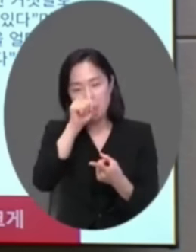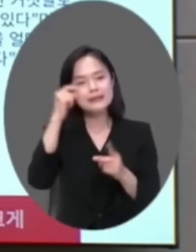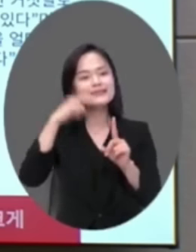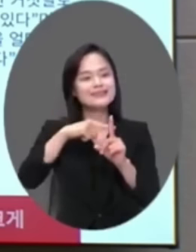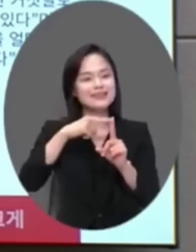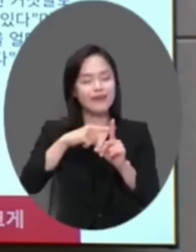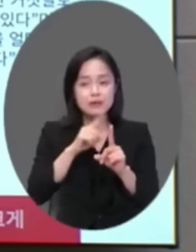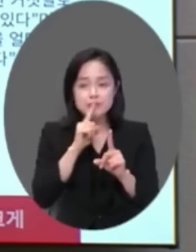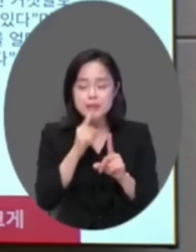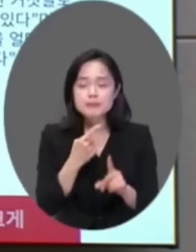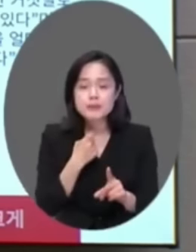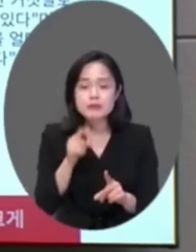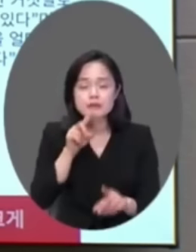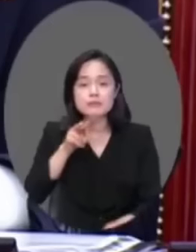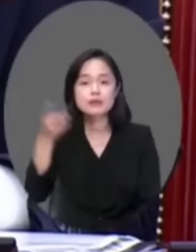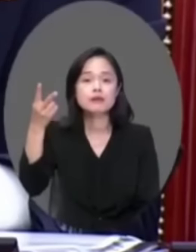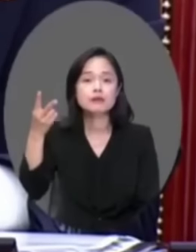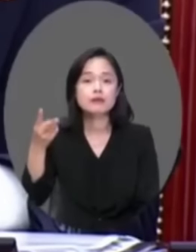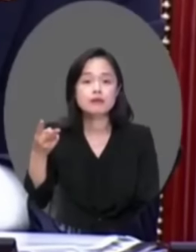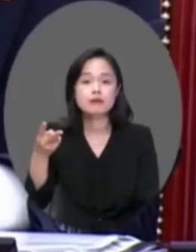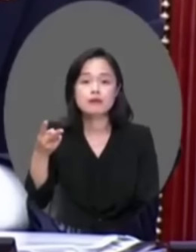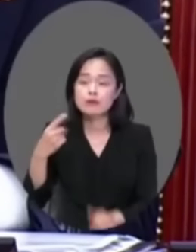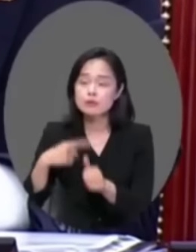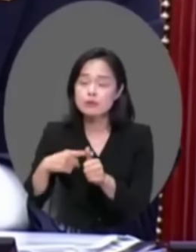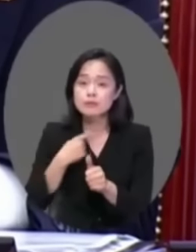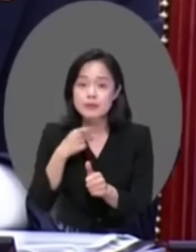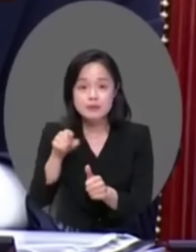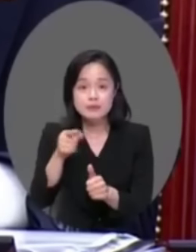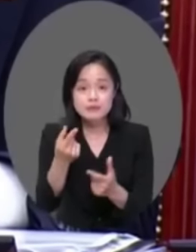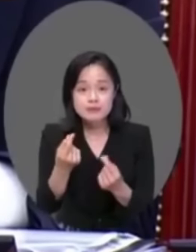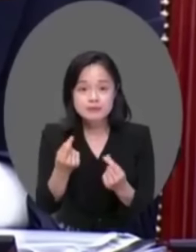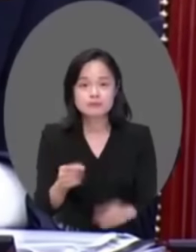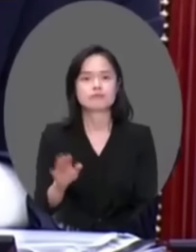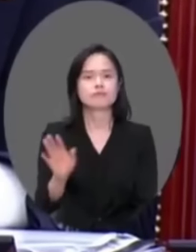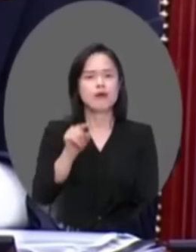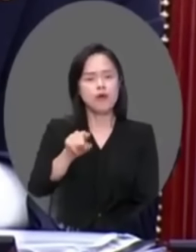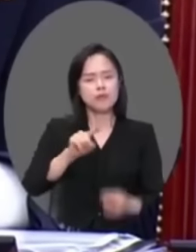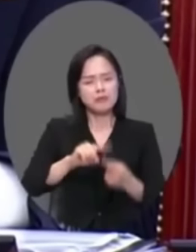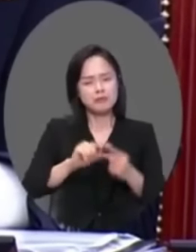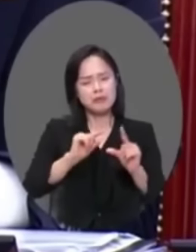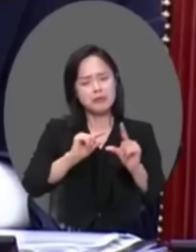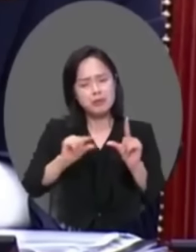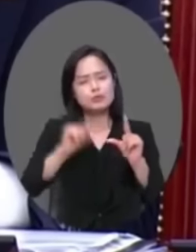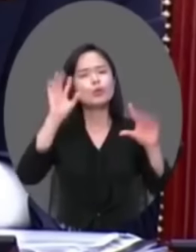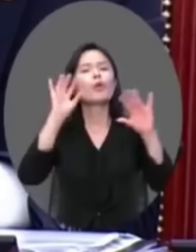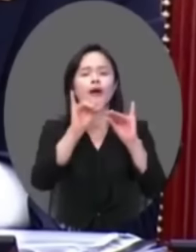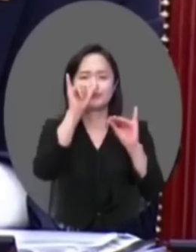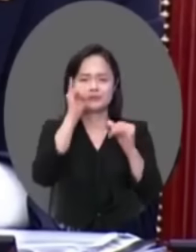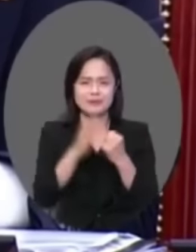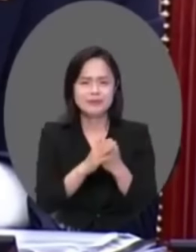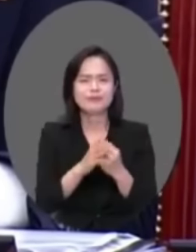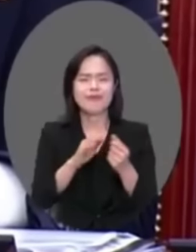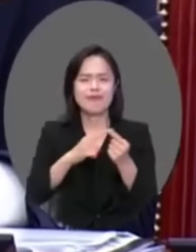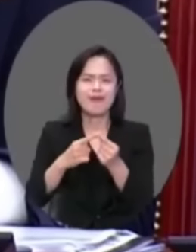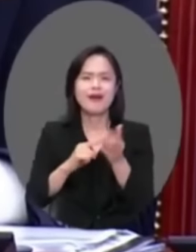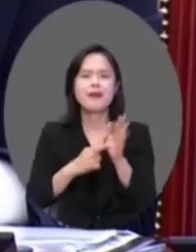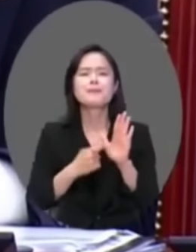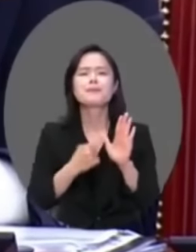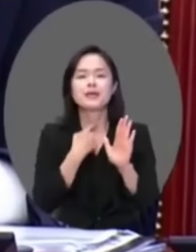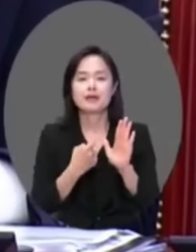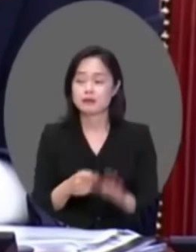기본적으로 노무현 정부에 있어서 공과가 있다고 생각을 해요 저는 그래서 이번에 예 알겠어 사장으로 하실 때 사장으로